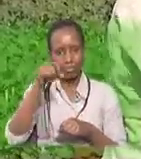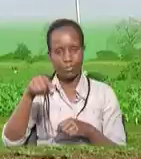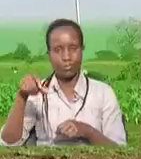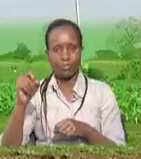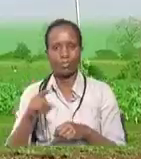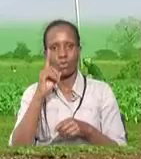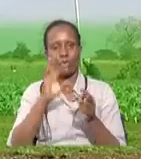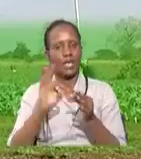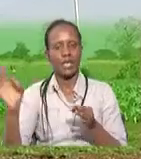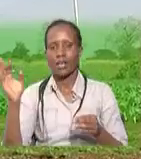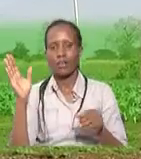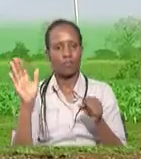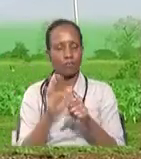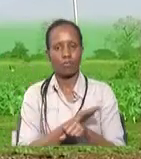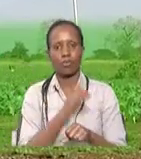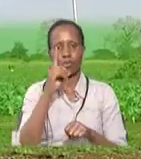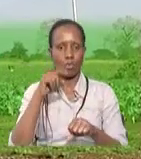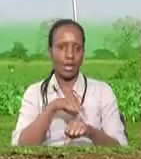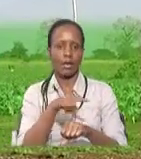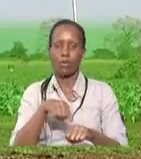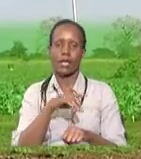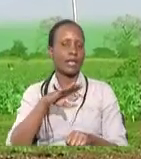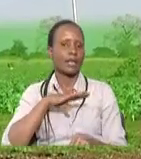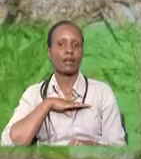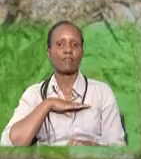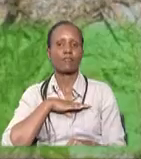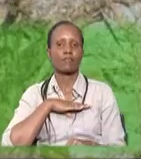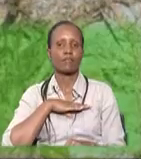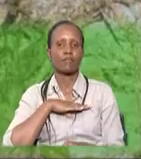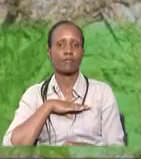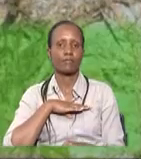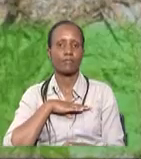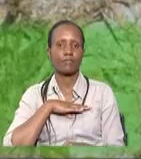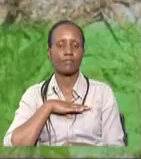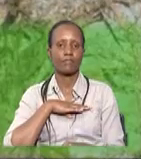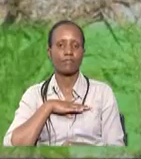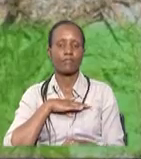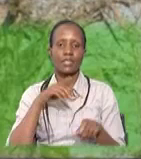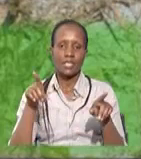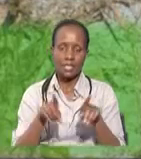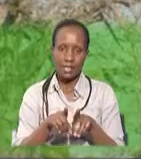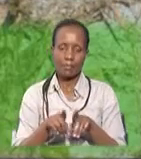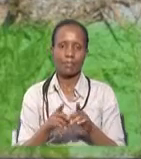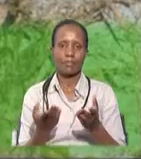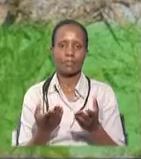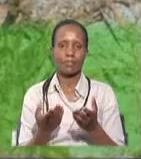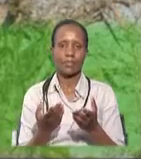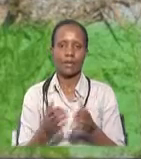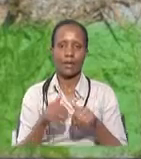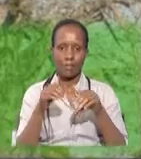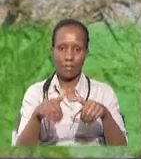drops, 1 acre, within 1 hour, inatosheleka na drip lines. Na pia